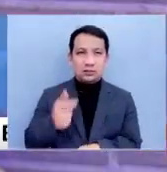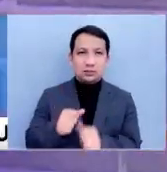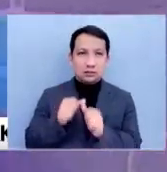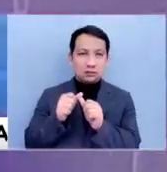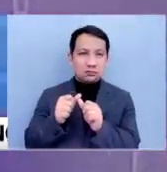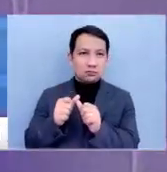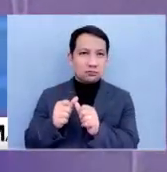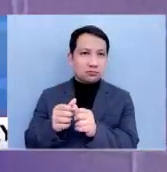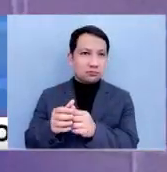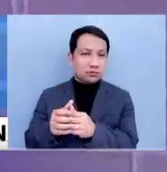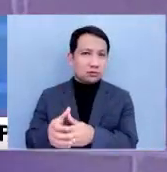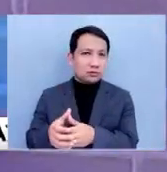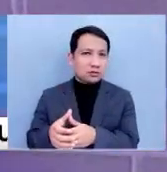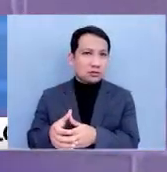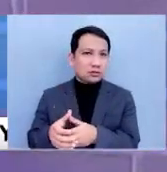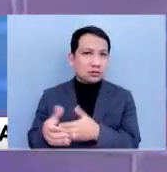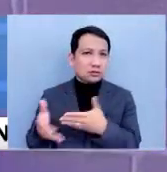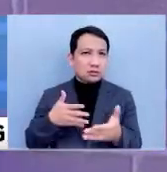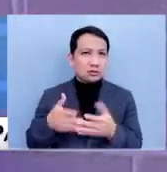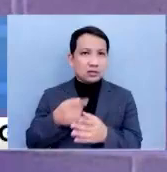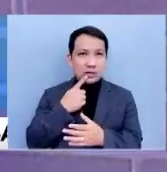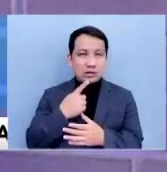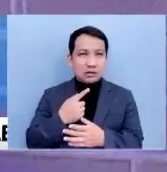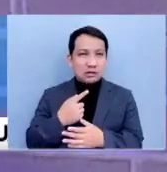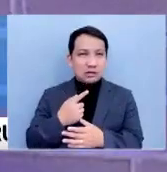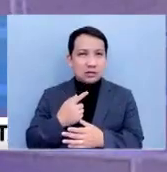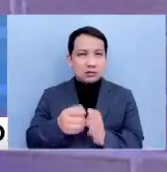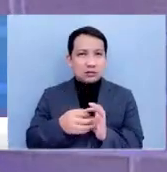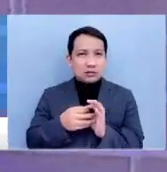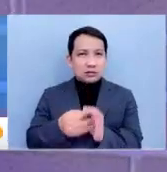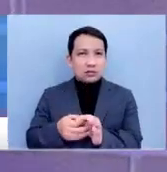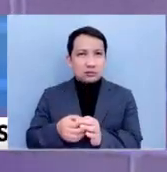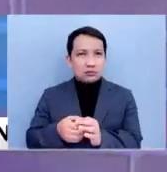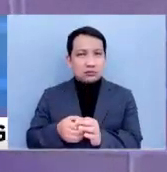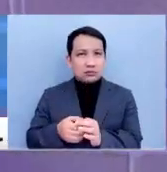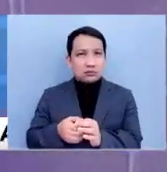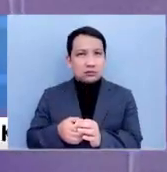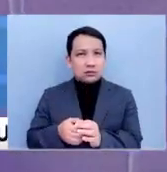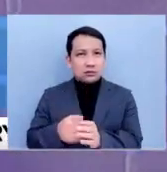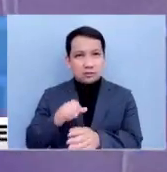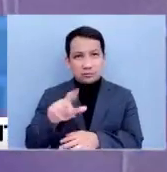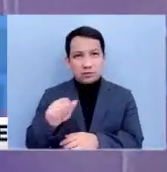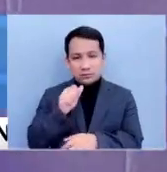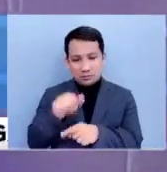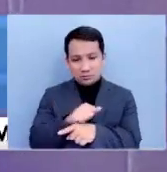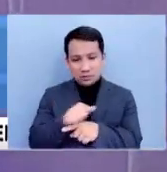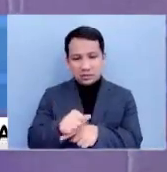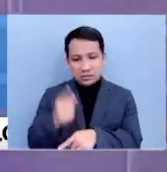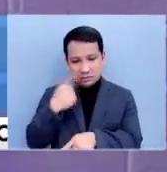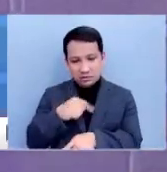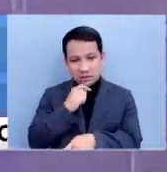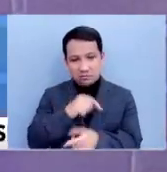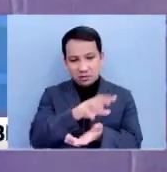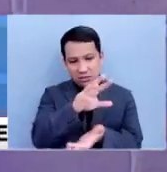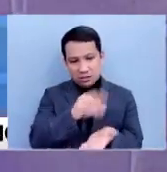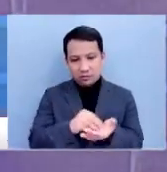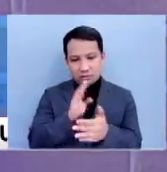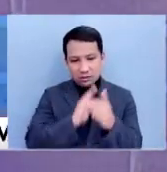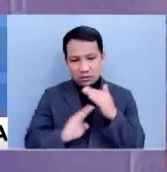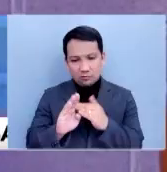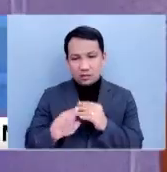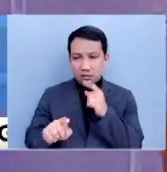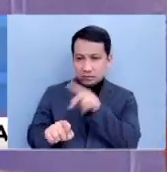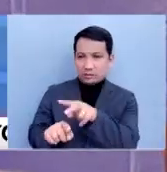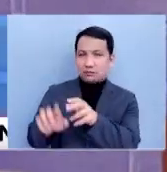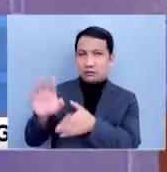mo na magmataas. Hindi ba pwedeng kailangan gano'y attitude ng isang artista? Siguro na-train na rin kami yung nakikita namin sa TBJ